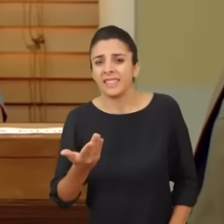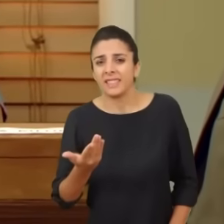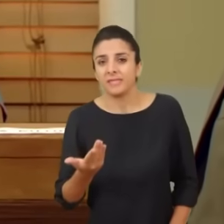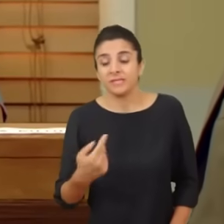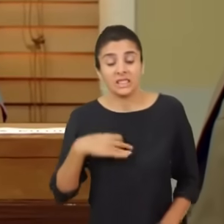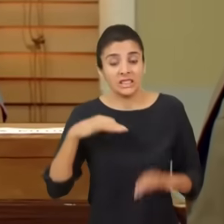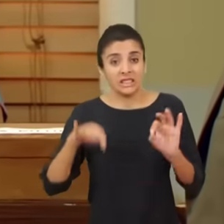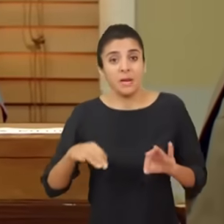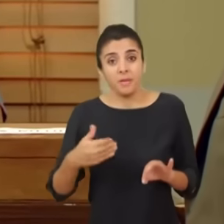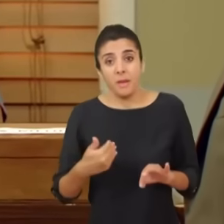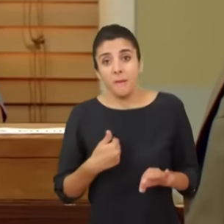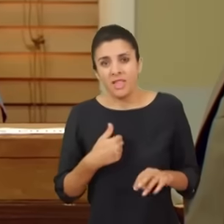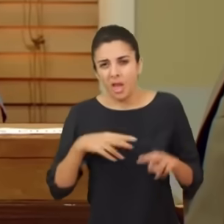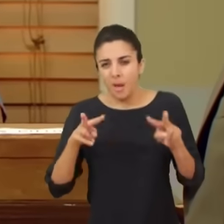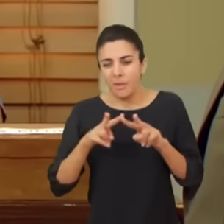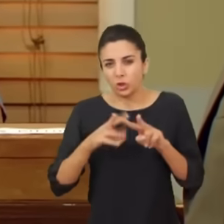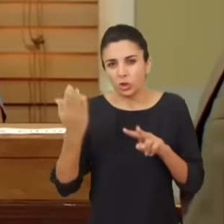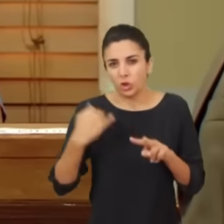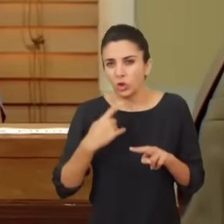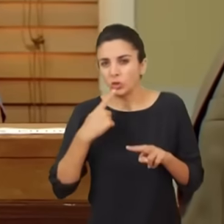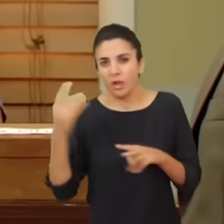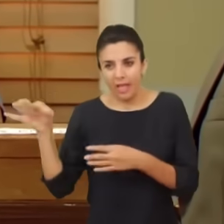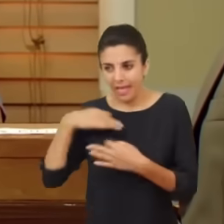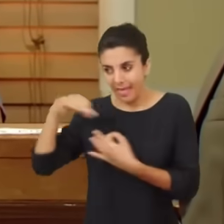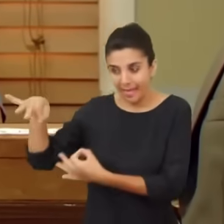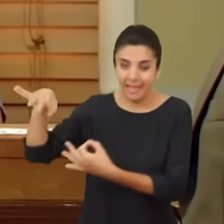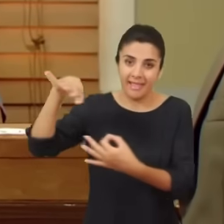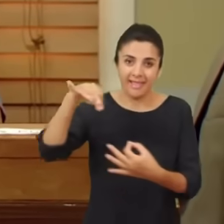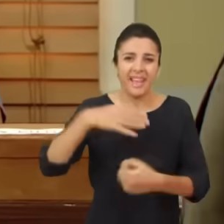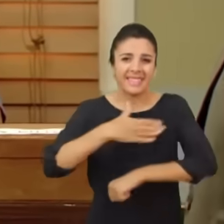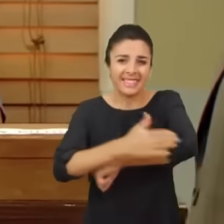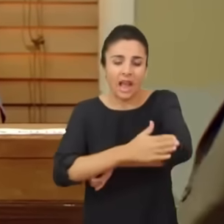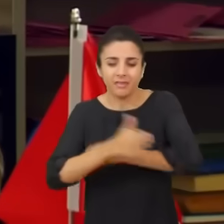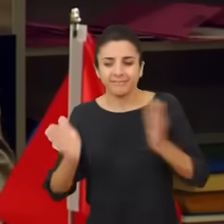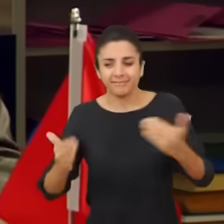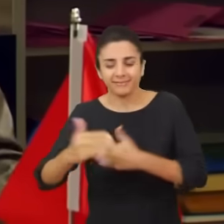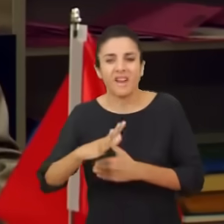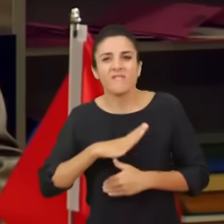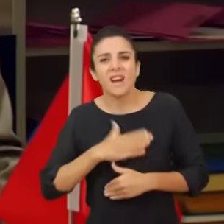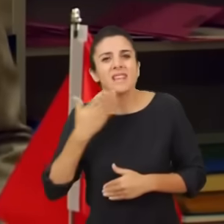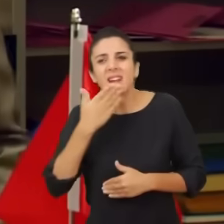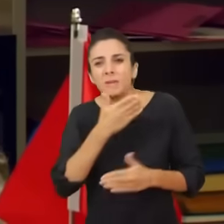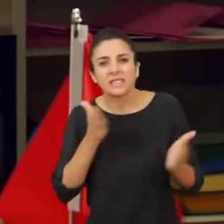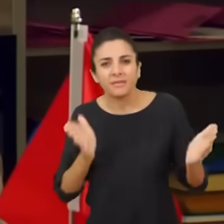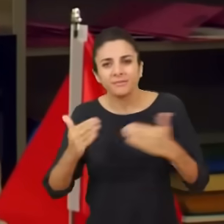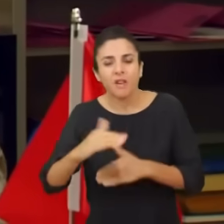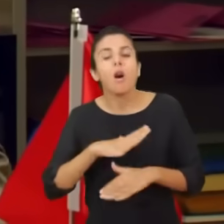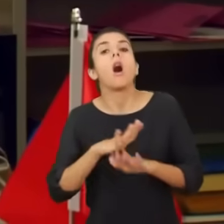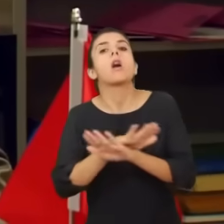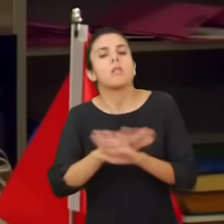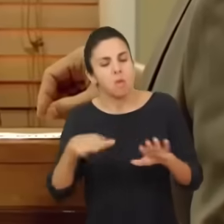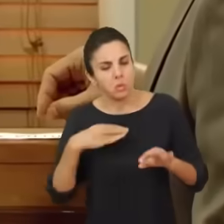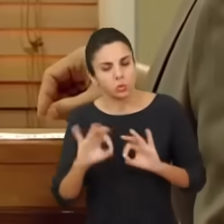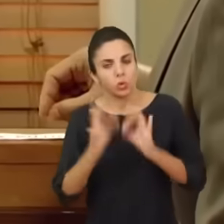ben Mesut'a söylemiştir belki Mesut da size. Bu yardım kolileri, Ramazan kolileri falan. Tamam. O